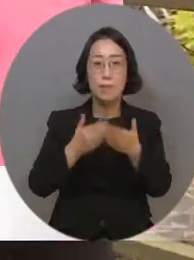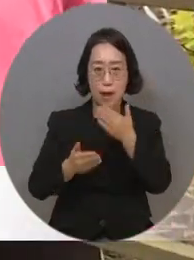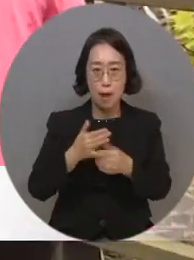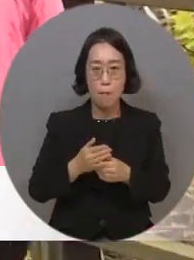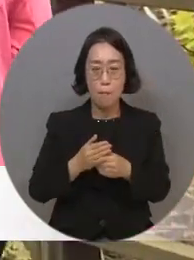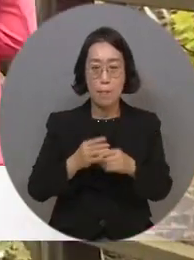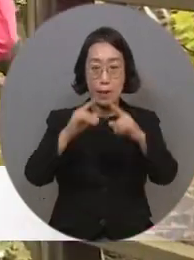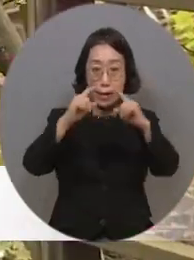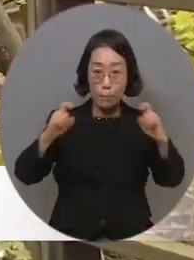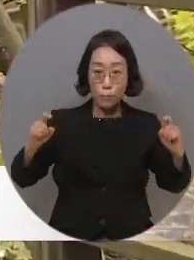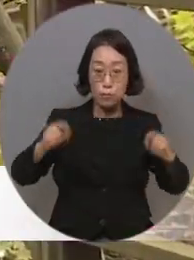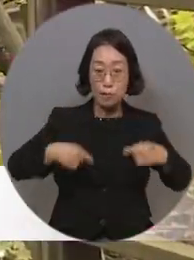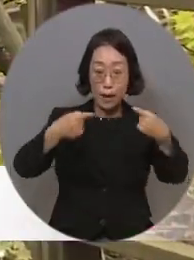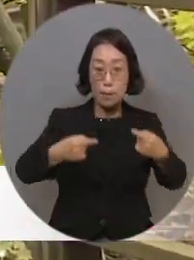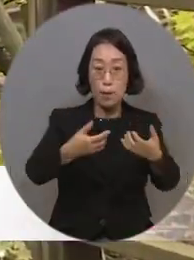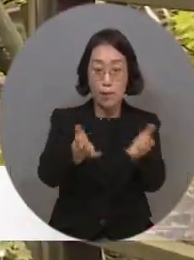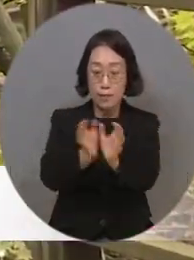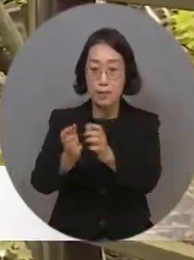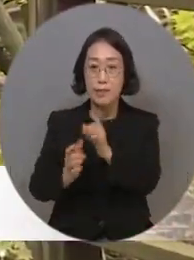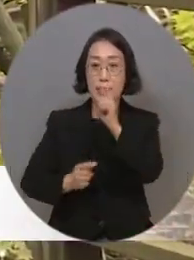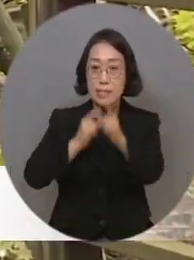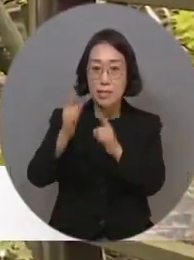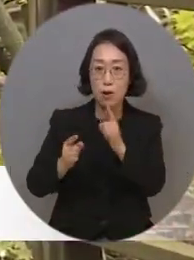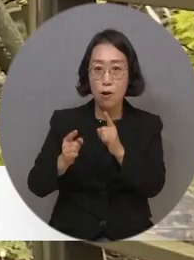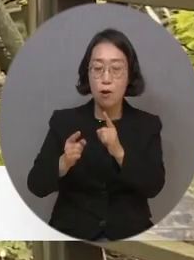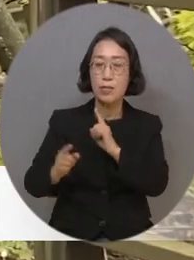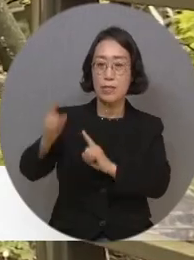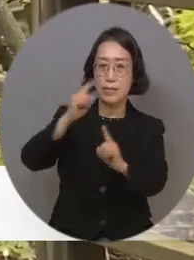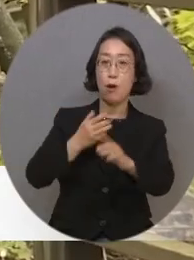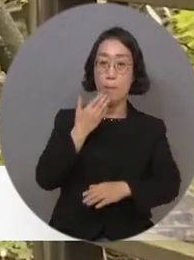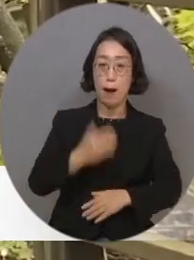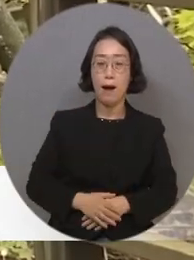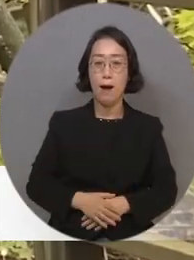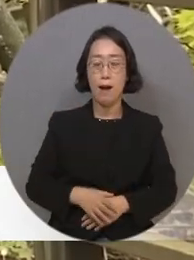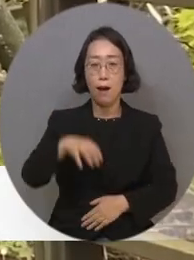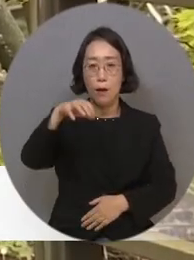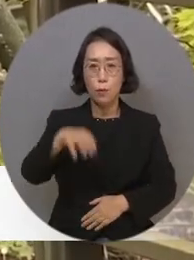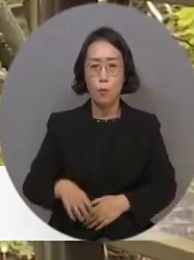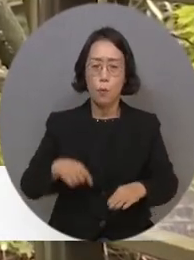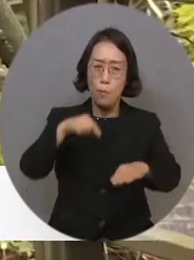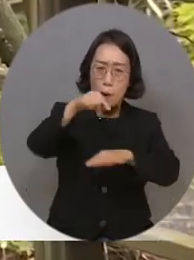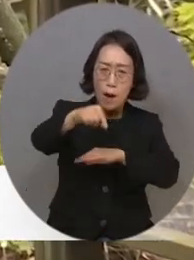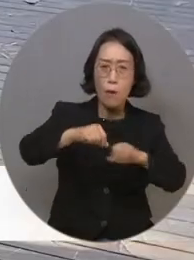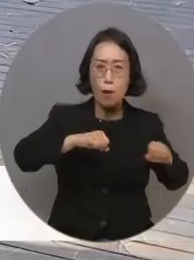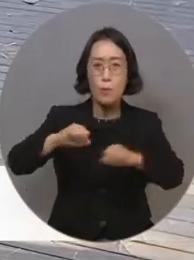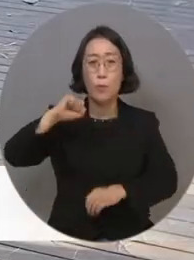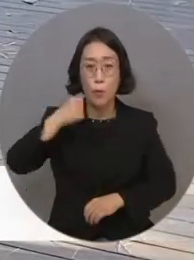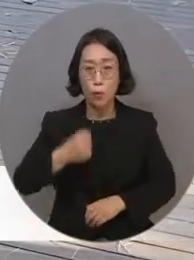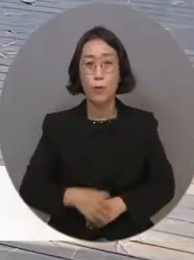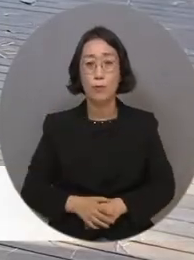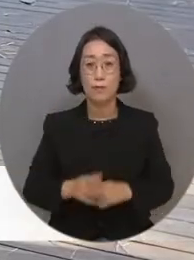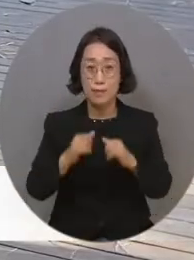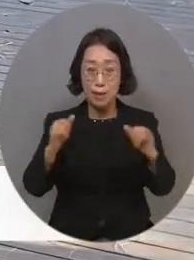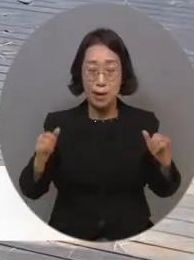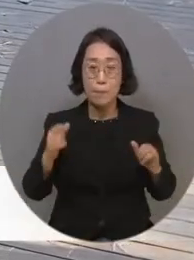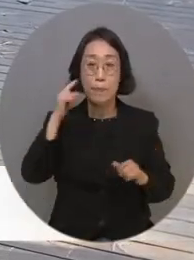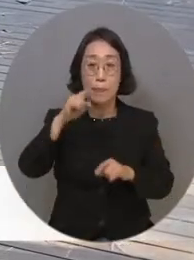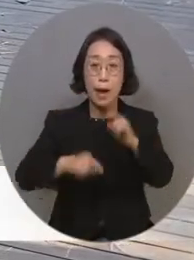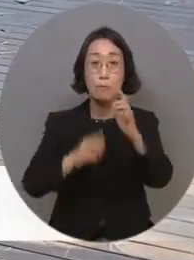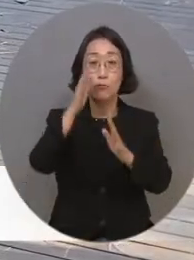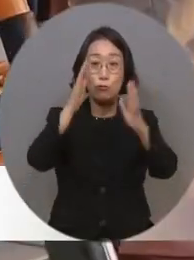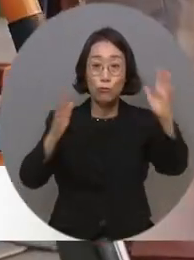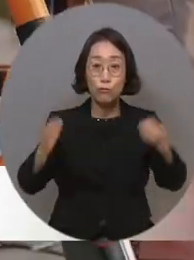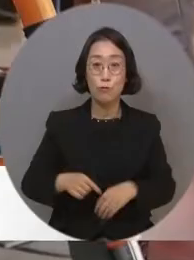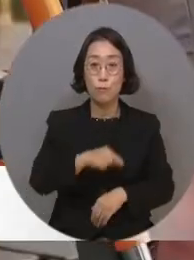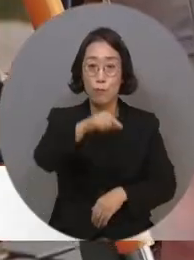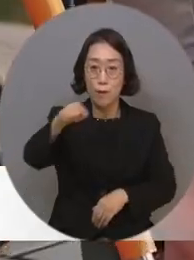캠프에 참여할 단체를 모집합니다 야외활동에 부족했 애인 등 취약계층에게 숲을 통한 맞춤형 살림